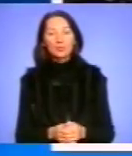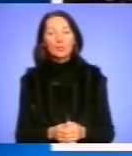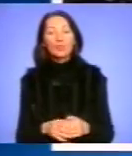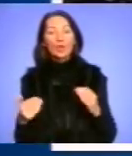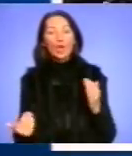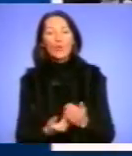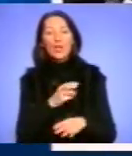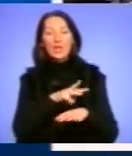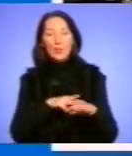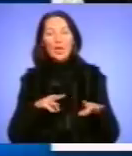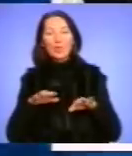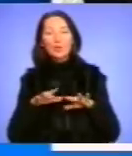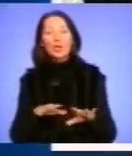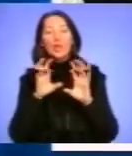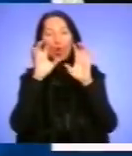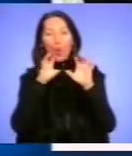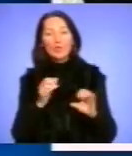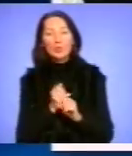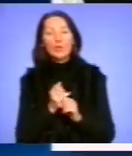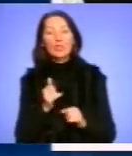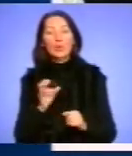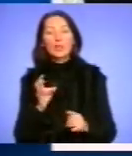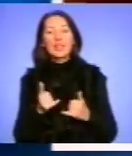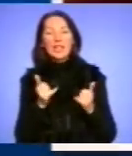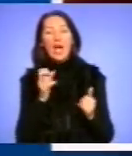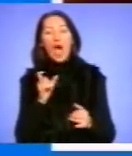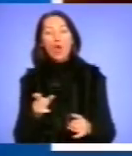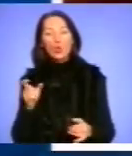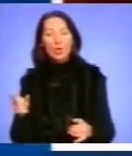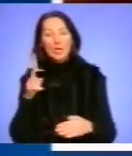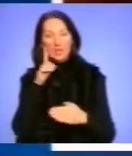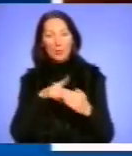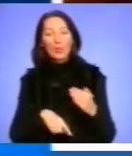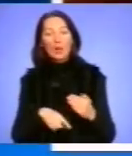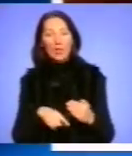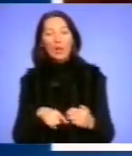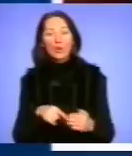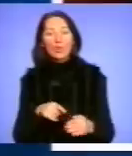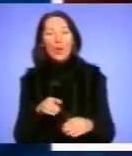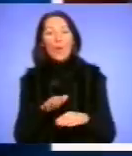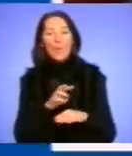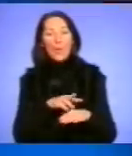Новий кримінально-процесуальний кодекс працюватиме на людей, запевняють правоохоронці.